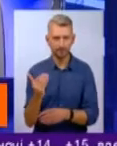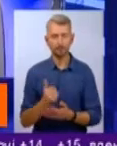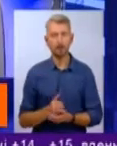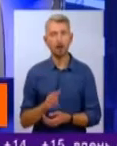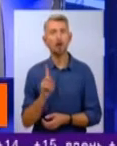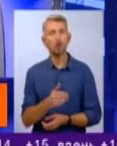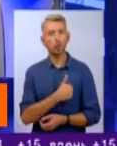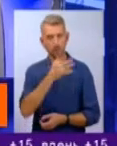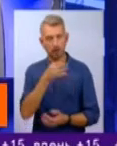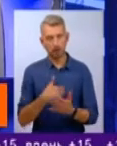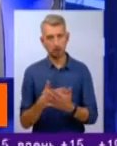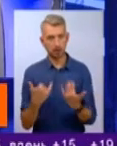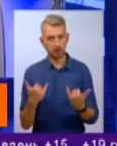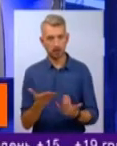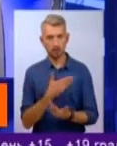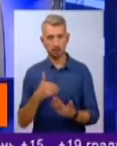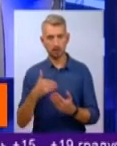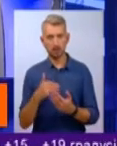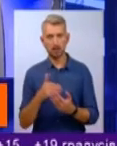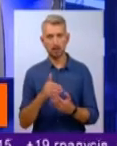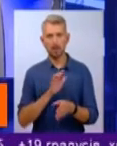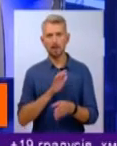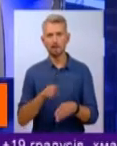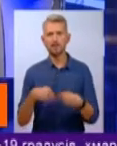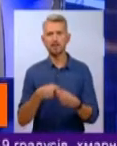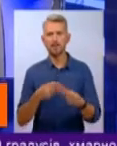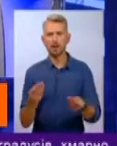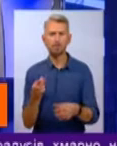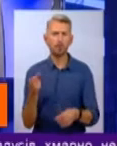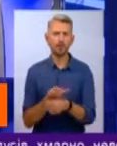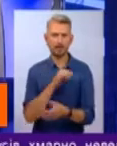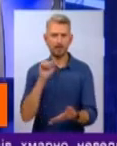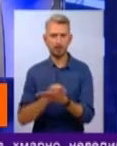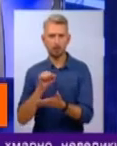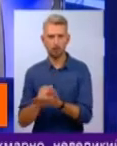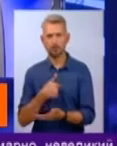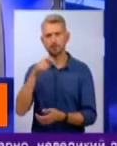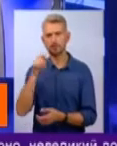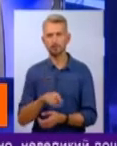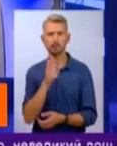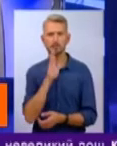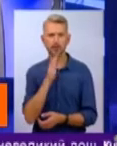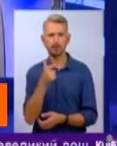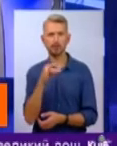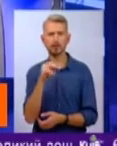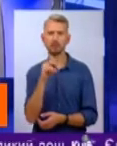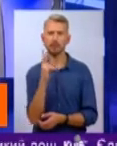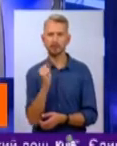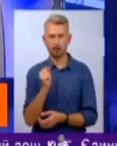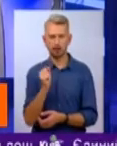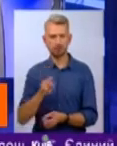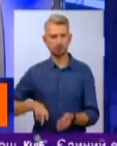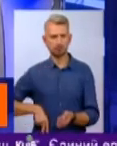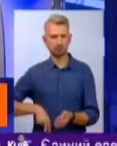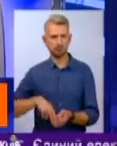хочу сказати, наприклад, тут зараз ми видавали подвійні дипломи, до нас приїжджала пані Данута Гречинська, проректор Поморської академії, і вони кажуть,